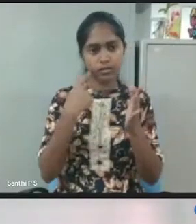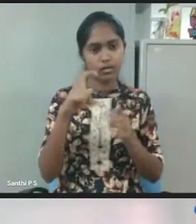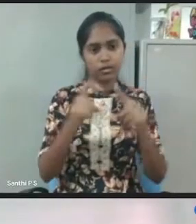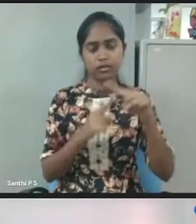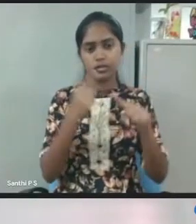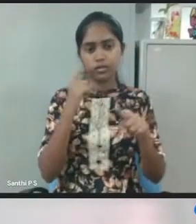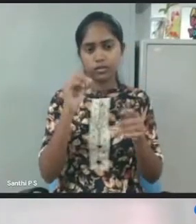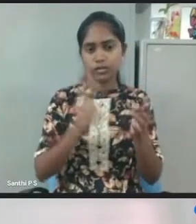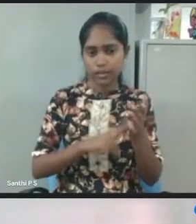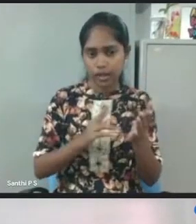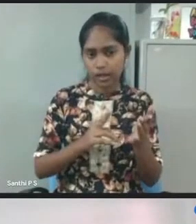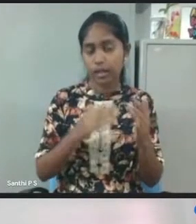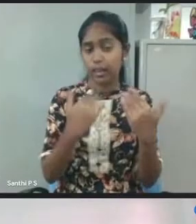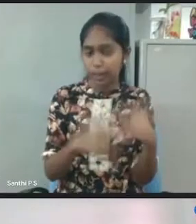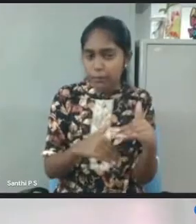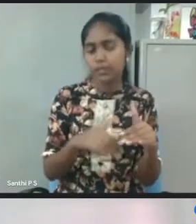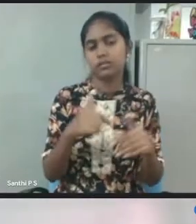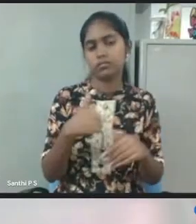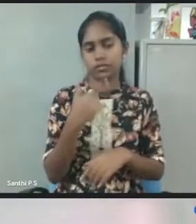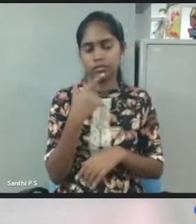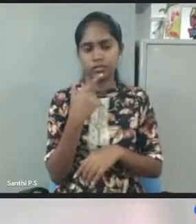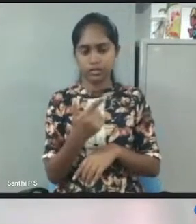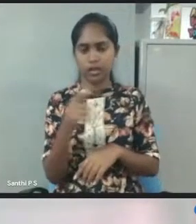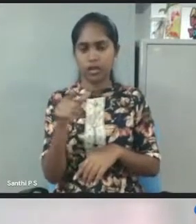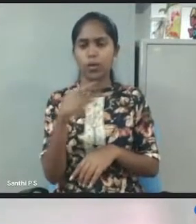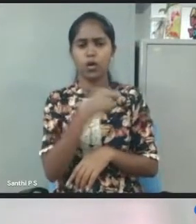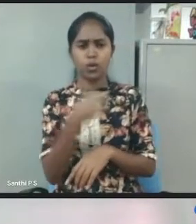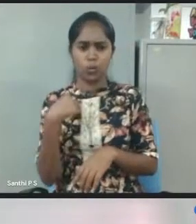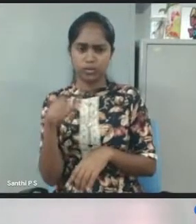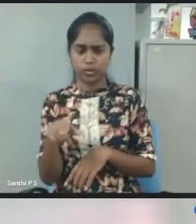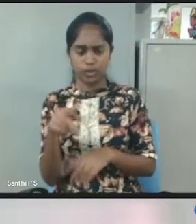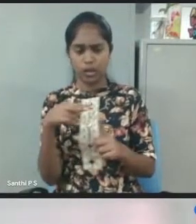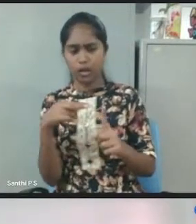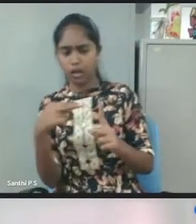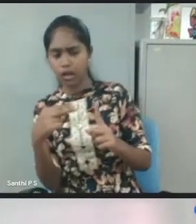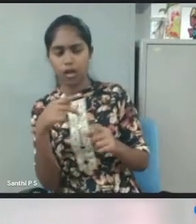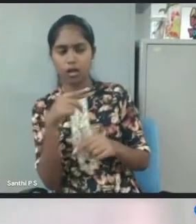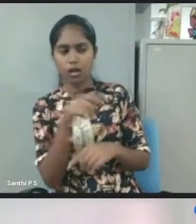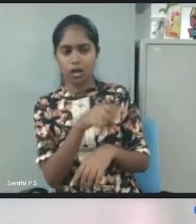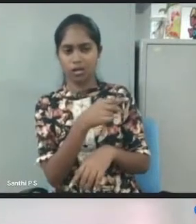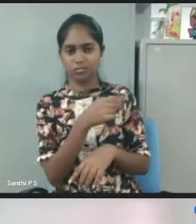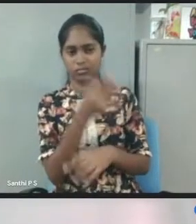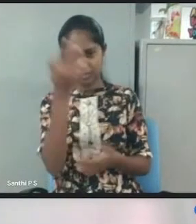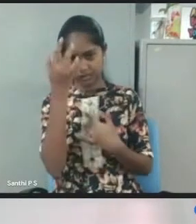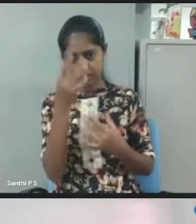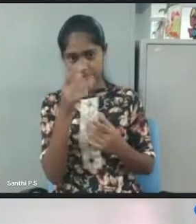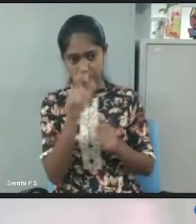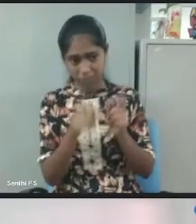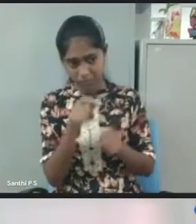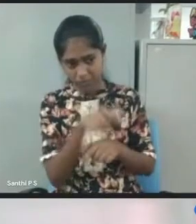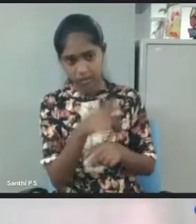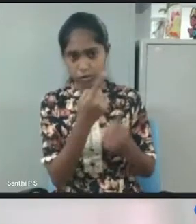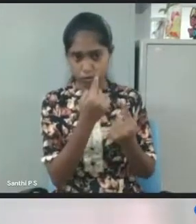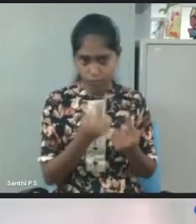ഇപ്പൊ എന്റെ കാര്യം തന്നെ എടുക്കുകയാണെങ്കിൽ, എന്നൊരു ഡോക്ടർ എന്ന നിലയിൽ ഞാൻ രോഗികളെ കാണേണ്ടതാണ്, അവരോട് സംസാരിക്കേണ്ടതാണ്, അവരെ